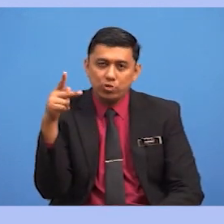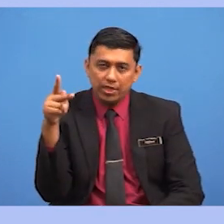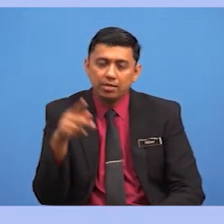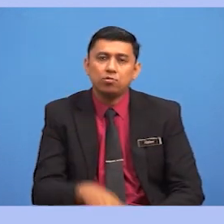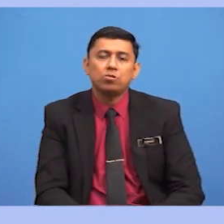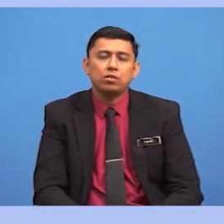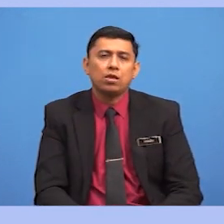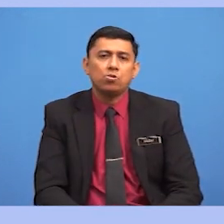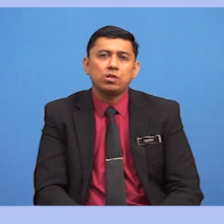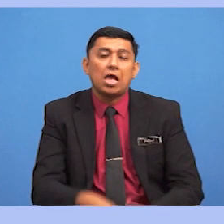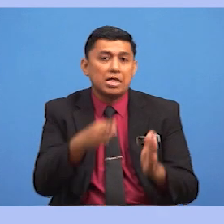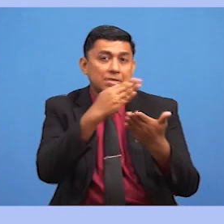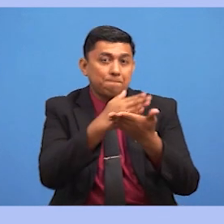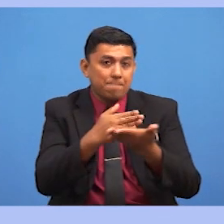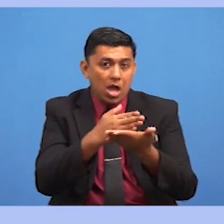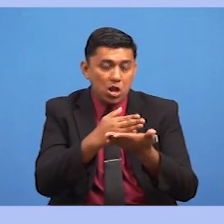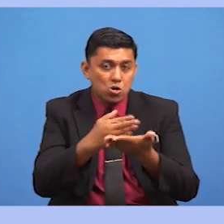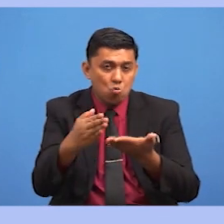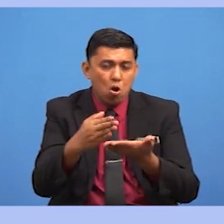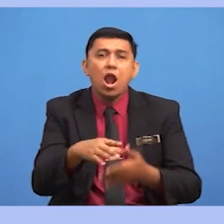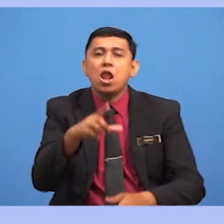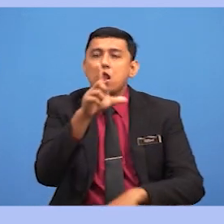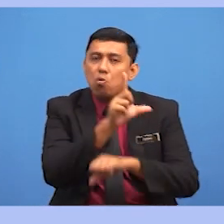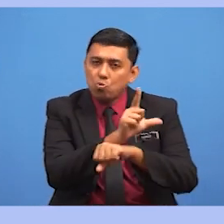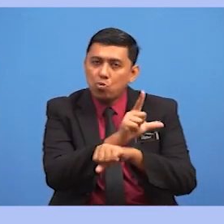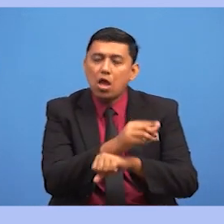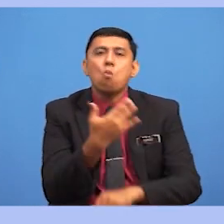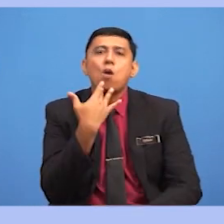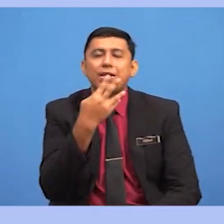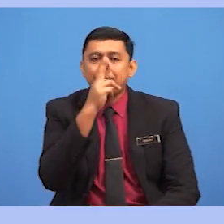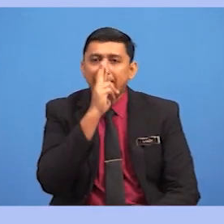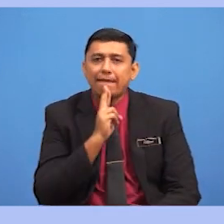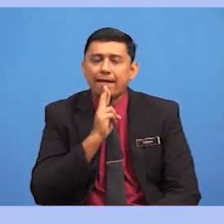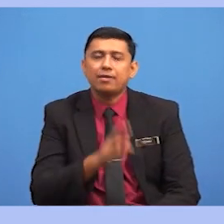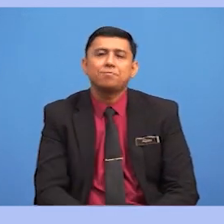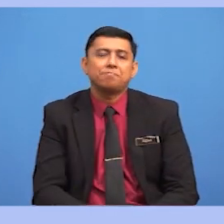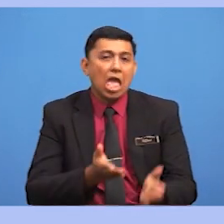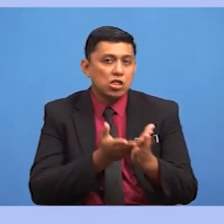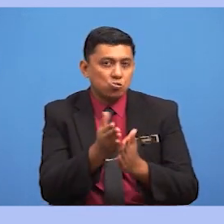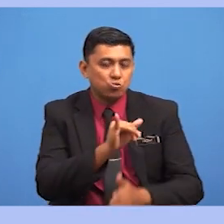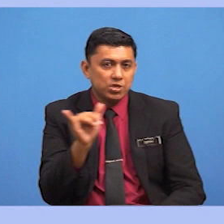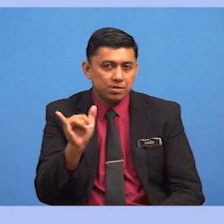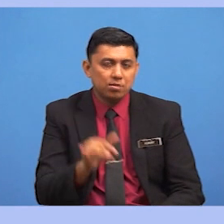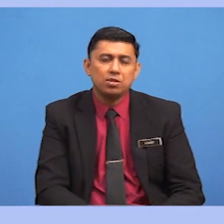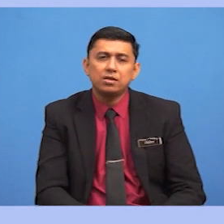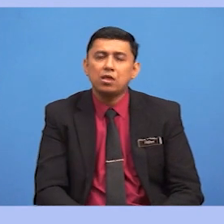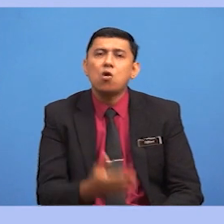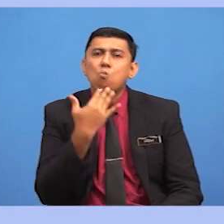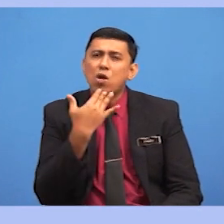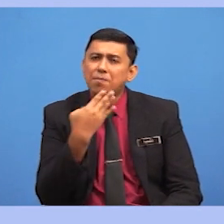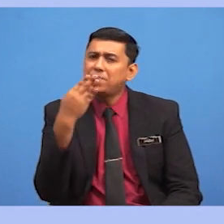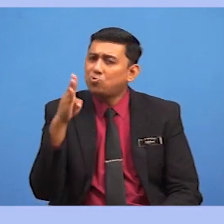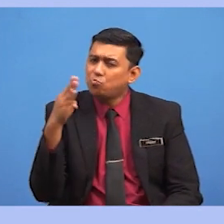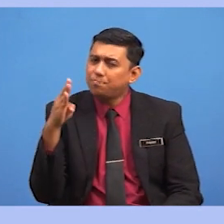manakala unsur separuh logam diwarnakan dengan warna merah. Seterusnya, unsur yang diwarnakan